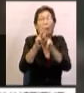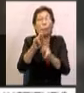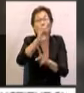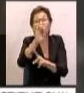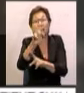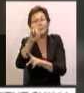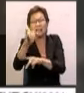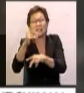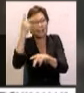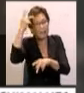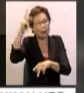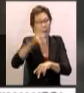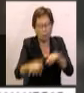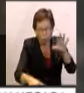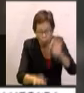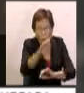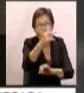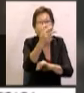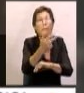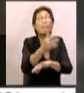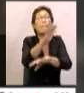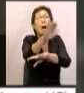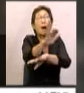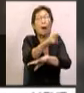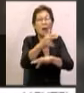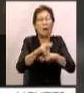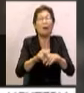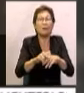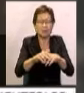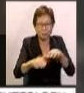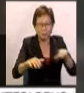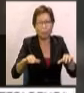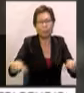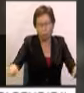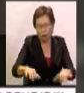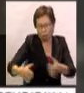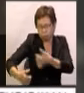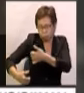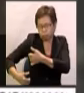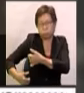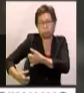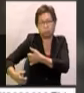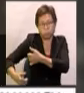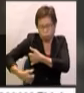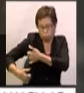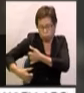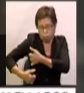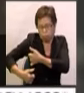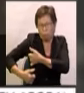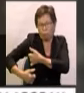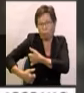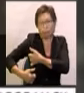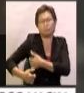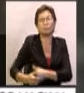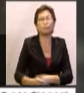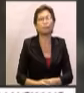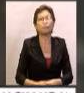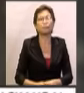pada 4.20 petang itu bersama tiga kelopak peluru dilakukan sepasukan anggota dari dua regimen Ranger